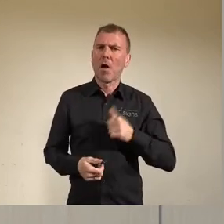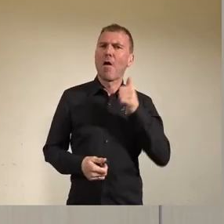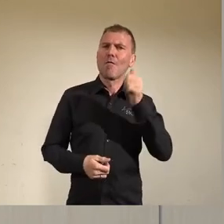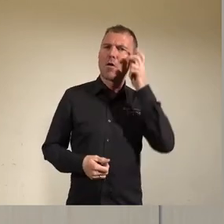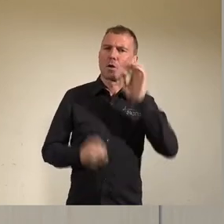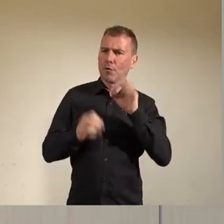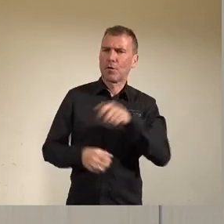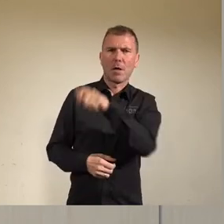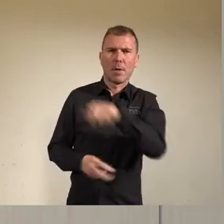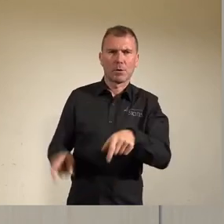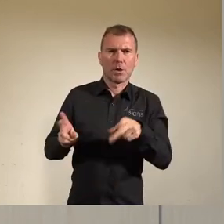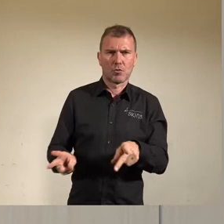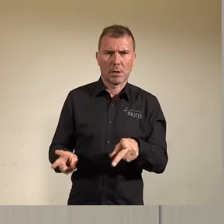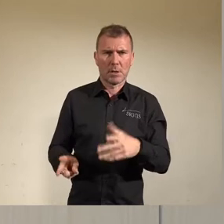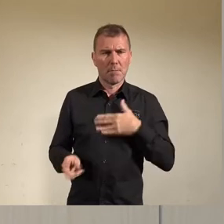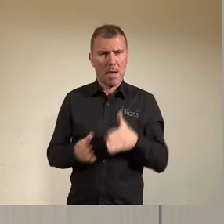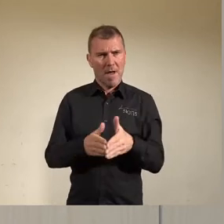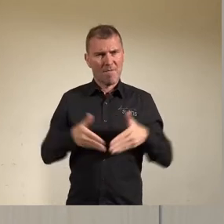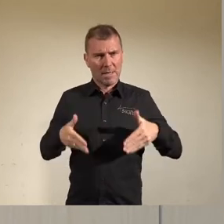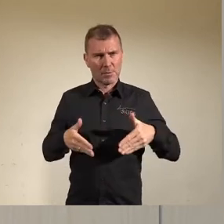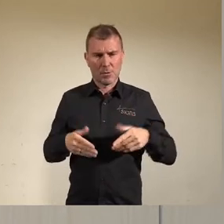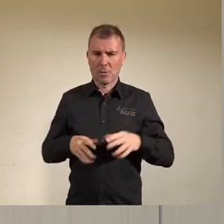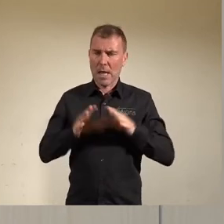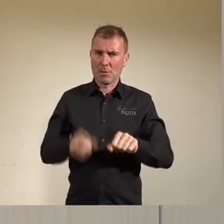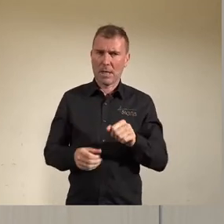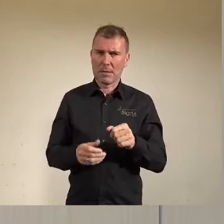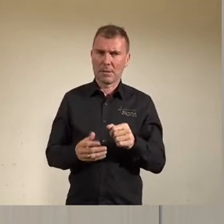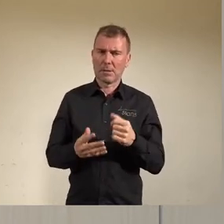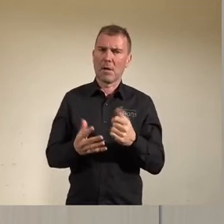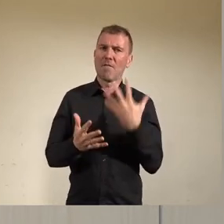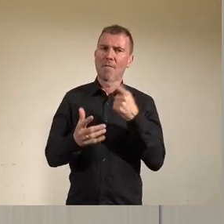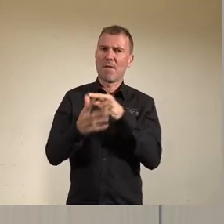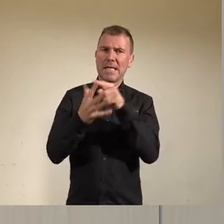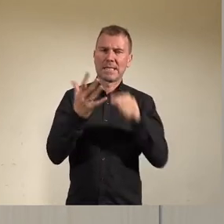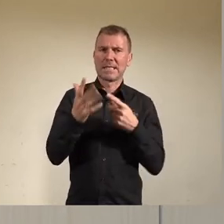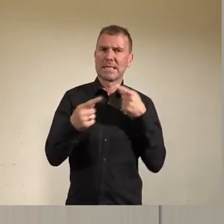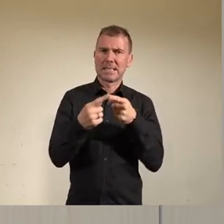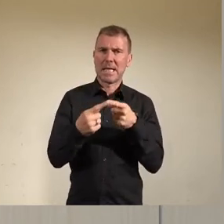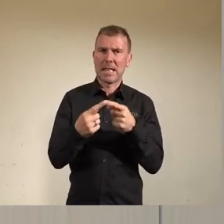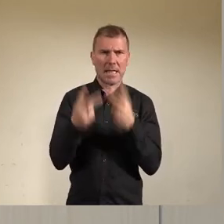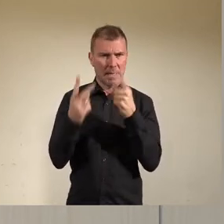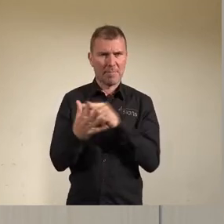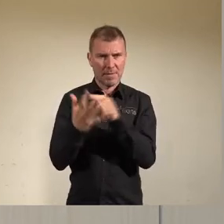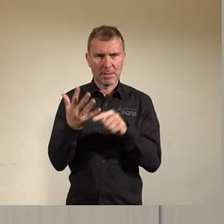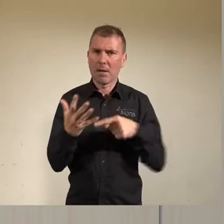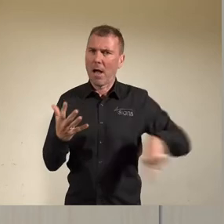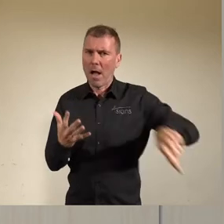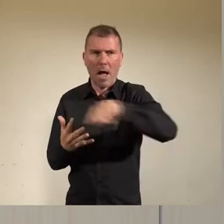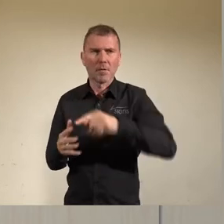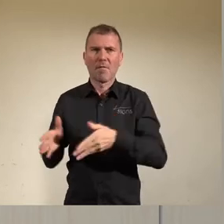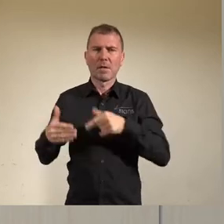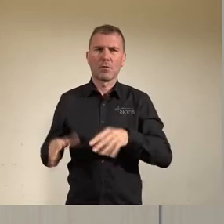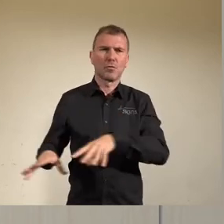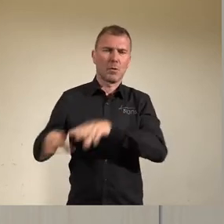Stadt. Für meine Fraktion waren in diesen Haushaltsverhandlungen 5 Ziele wichtig und ich bin froh darüber, dass die anderen Fraktionen diese mitgetragen haben.